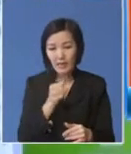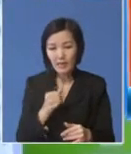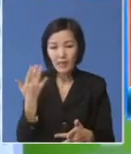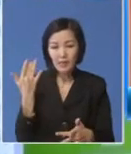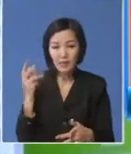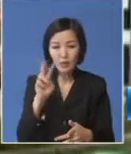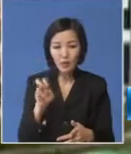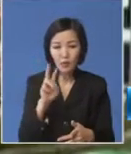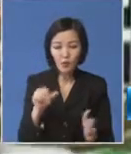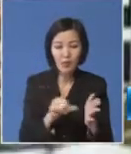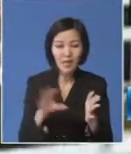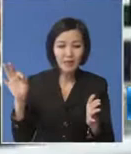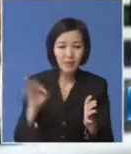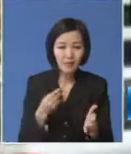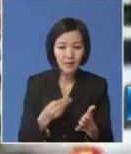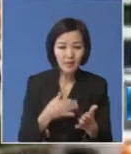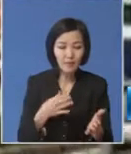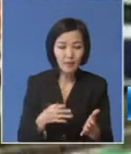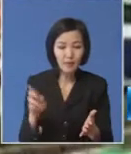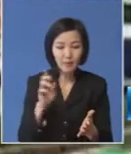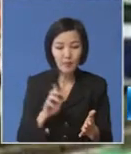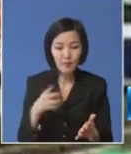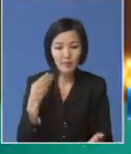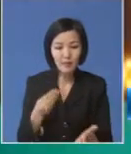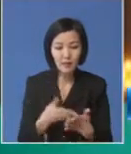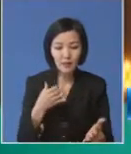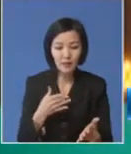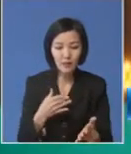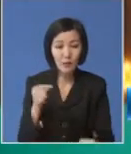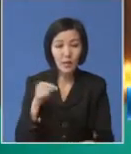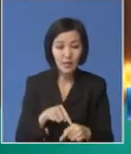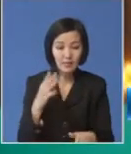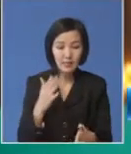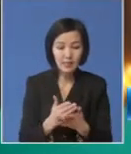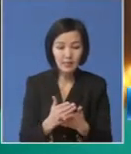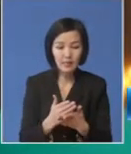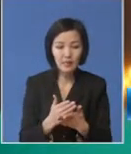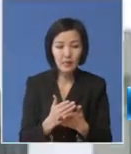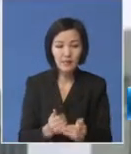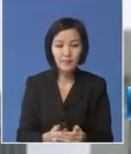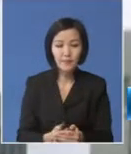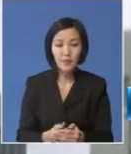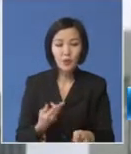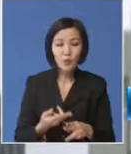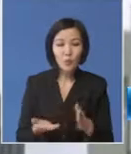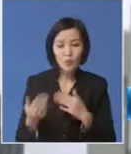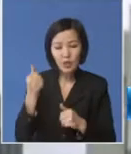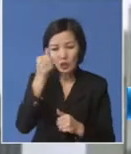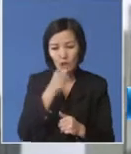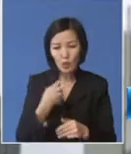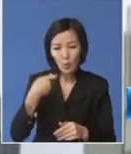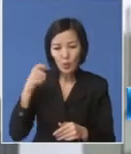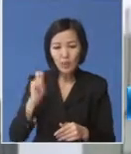доллары 6%-ға өскен. Сондықтан жанармай бағасының шарықтауына тікелей ықпалын тигізді, дейді мамандар. Өткен жылы